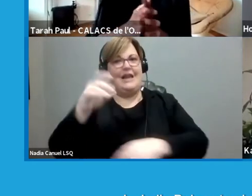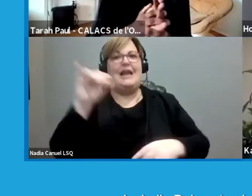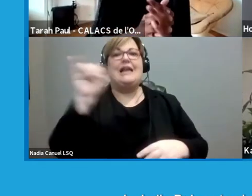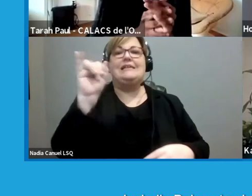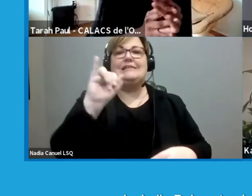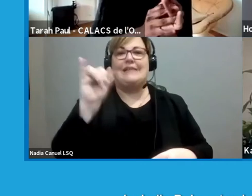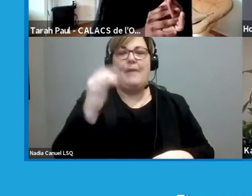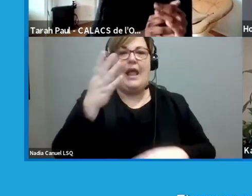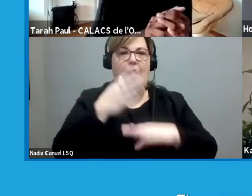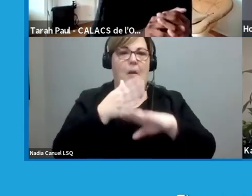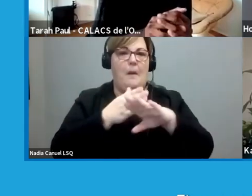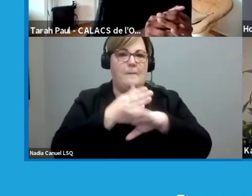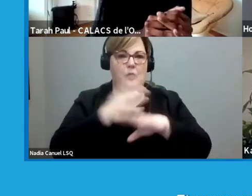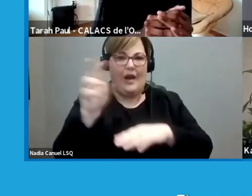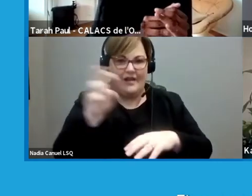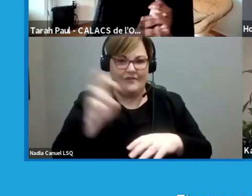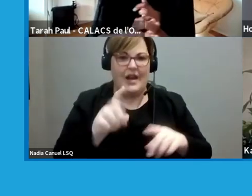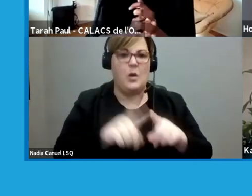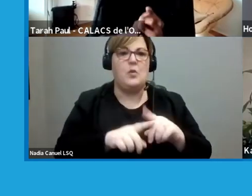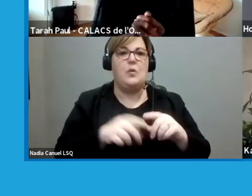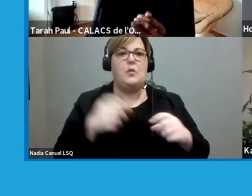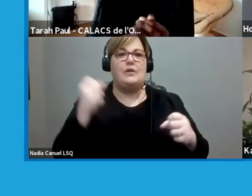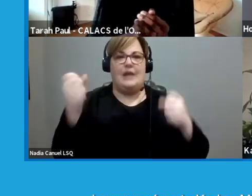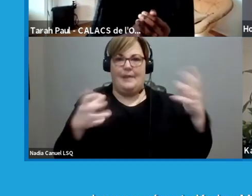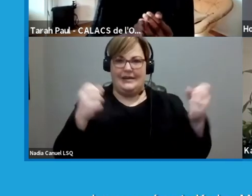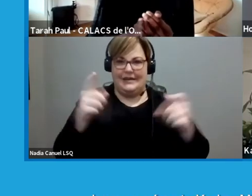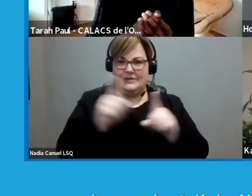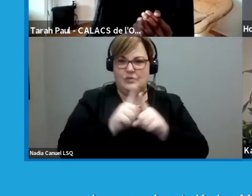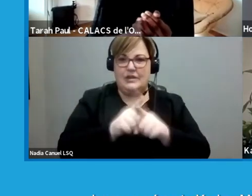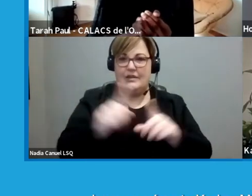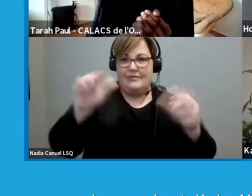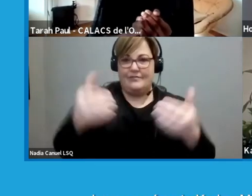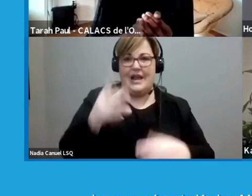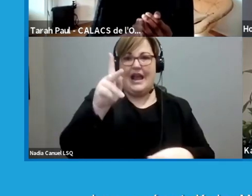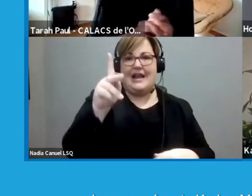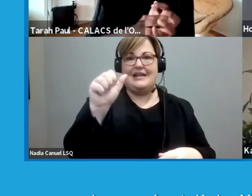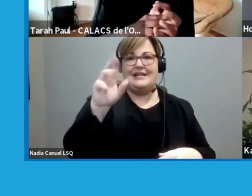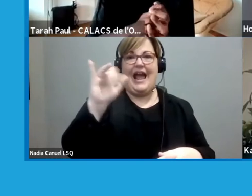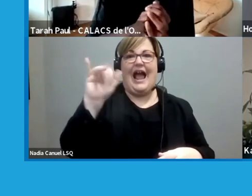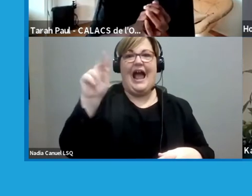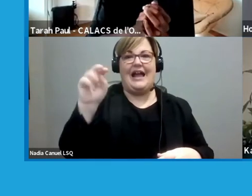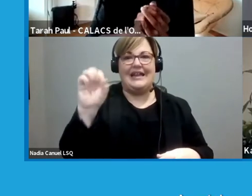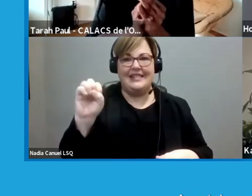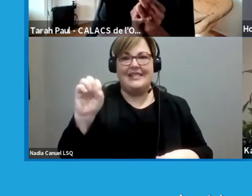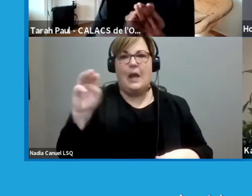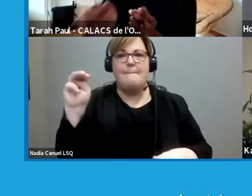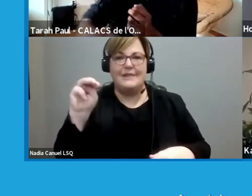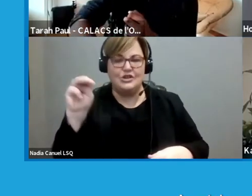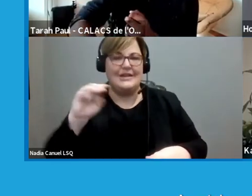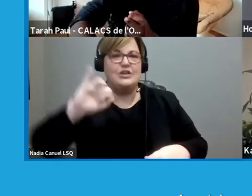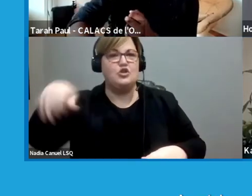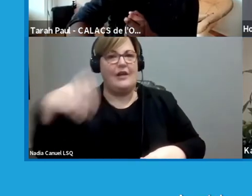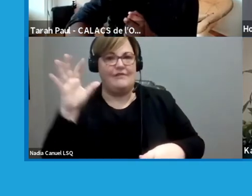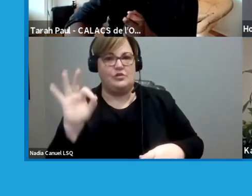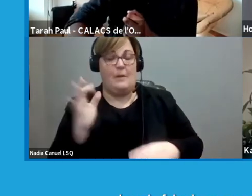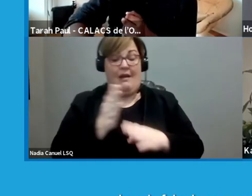sera présentatrice et comme animatrice, je vous présente Karine Mirjani, Jean-François. Avant de